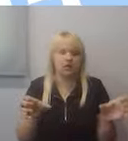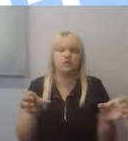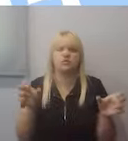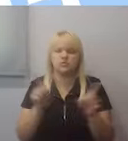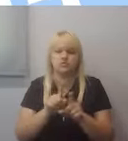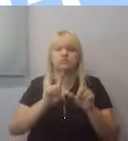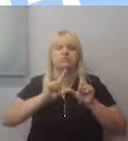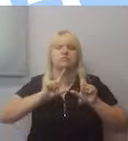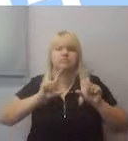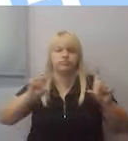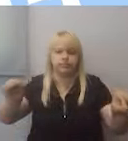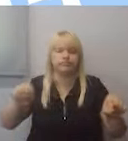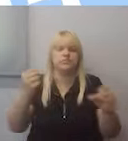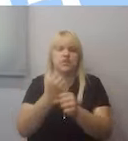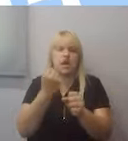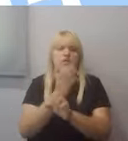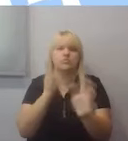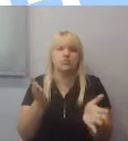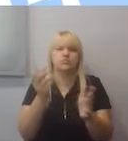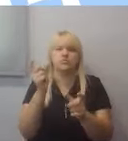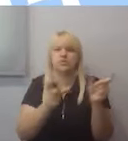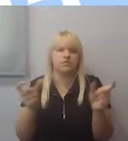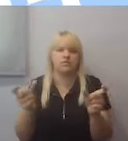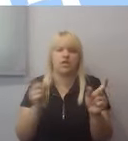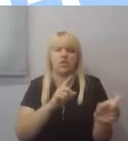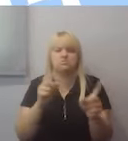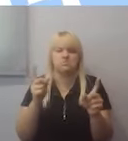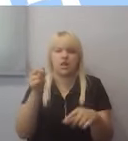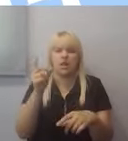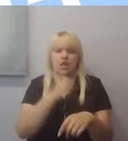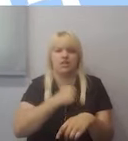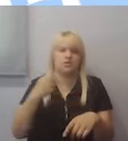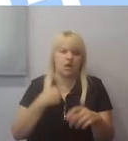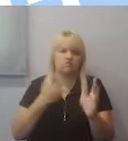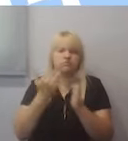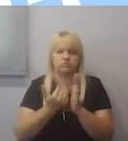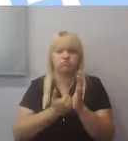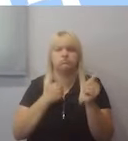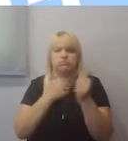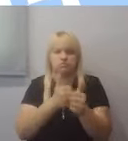strādāsim pēc civilmilitārajiem algoritmiem atbalstīsim karavīrus